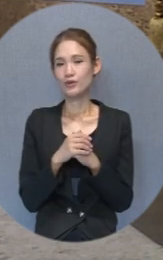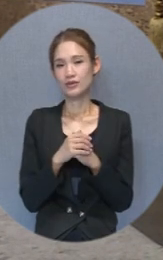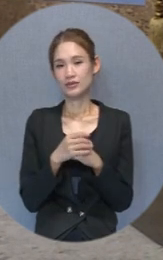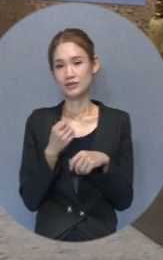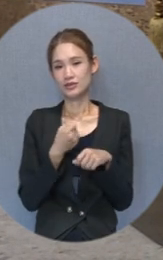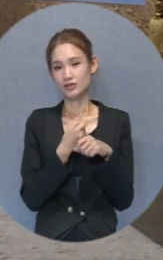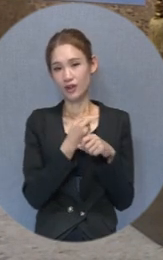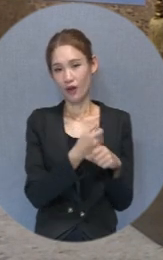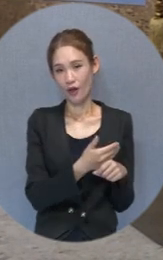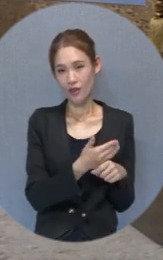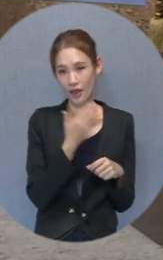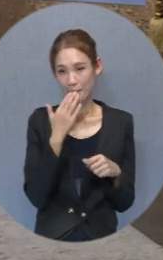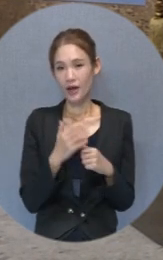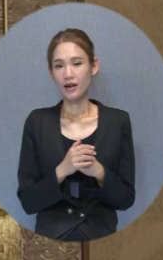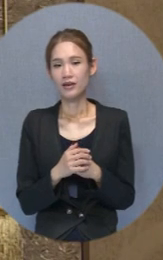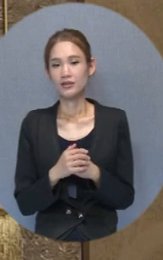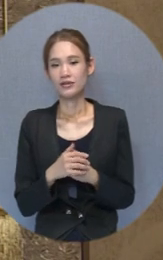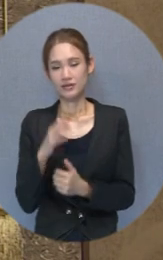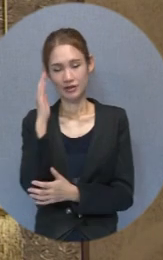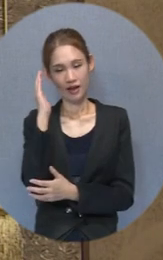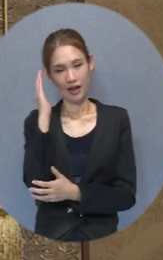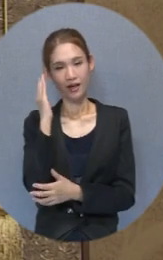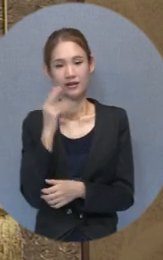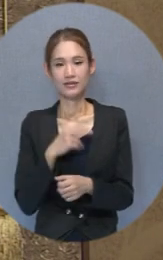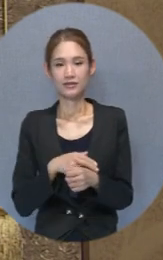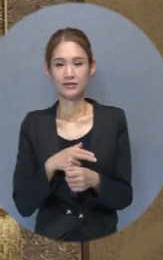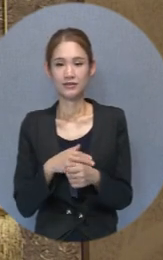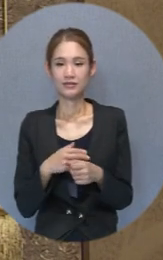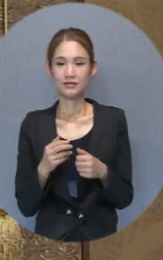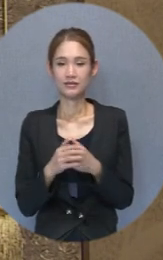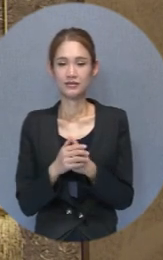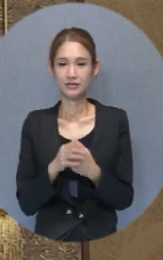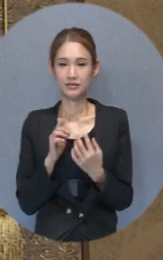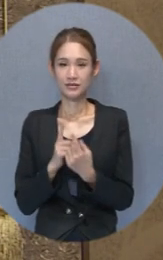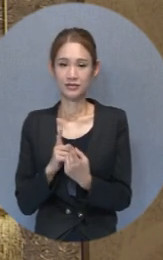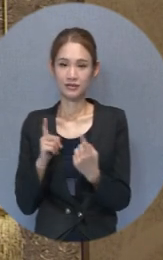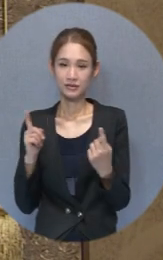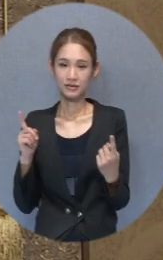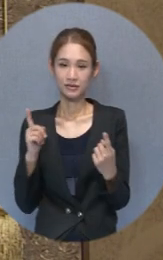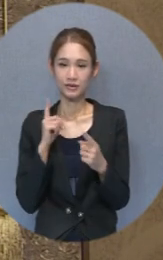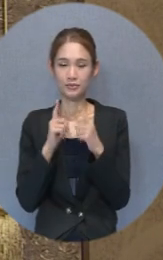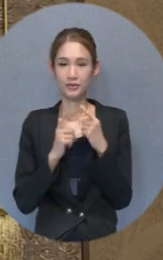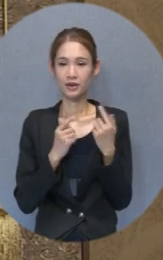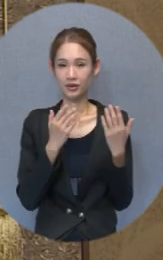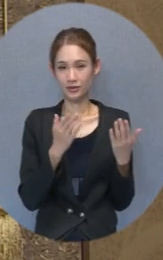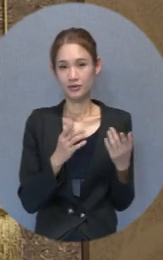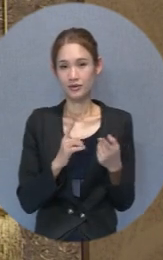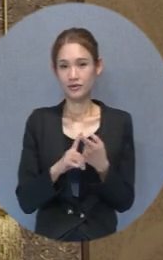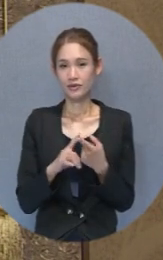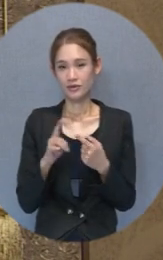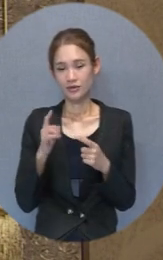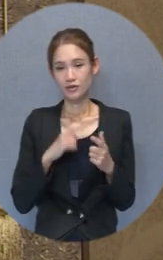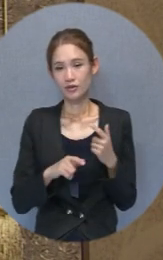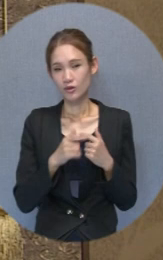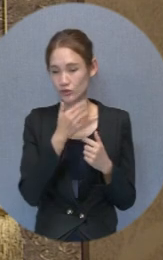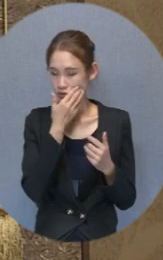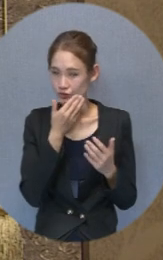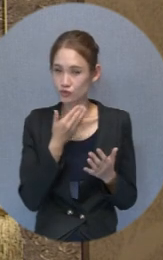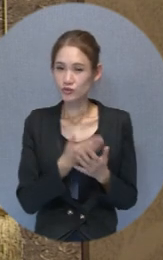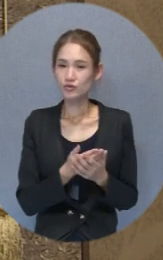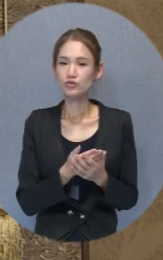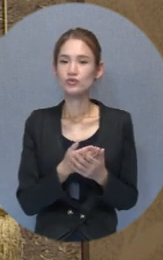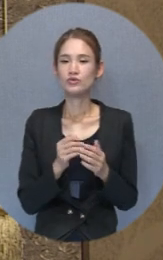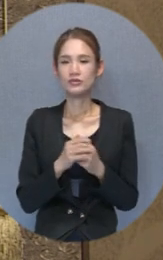전달할 수도 있지만 저희가 네. 강의를 한다거나 이런 비대면으로 말씀드리는 부분에서 또 한 가지 중요하게 생각하는 게